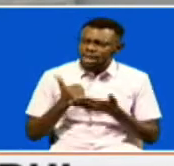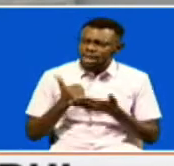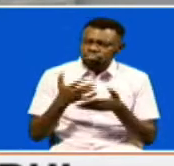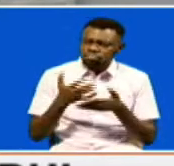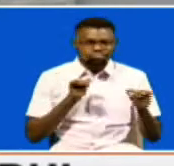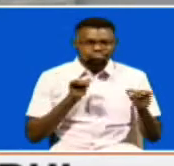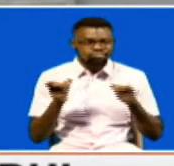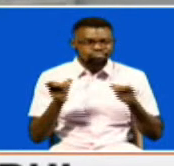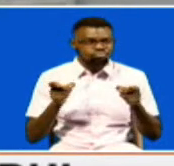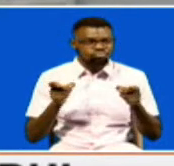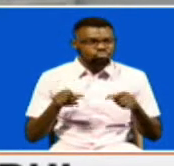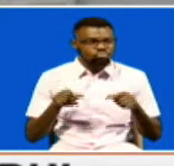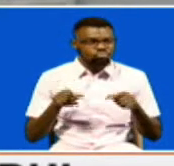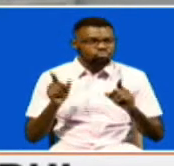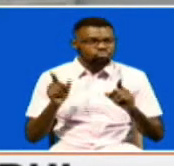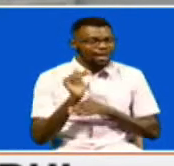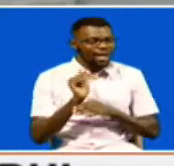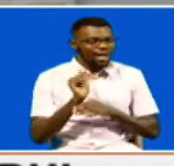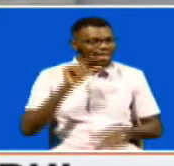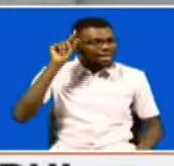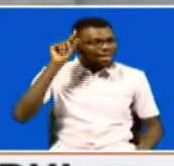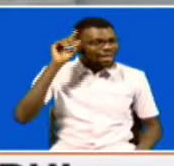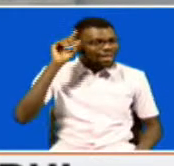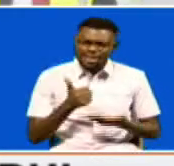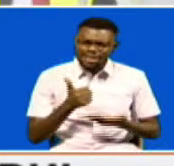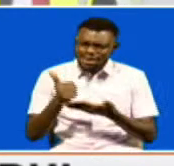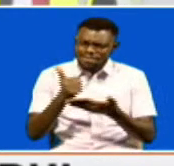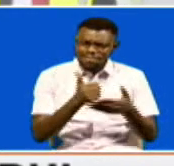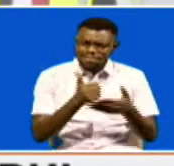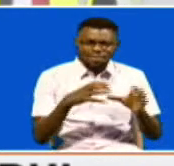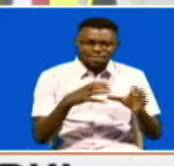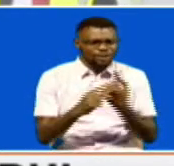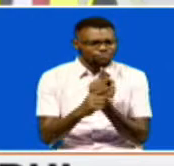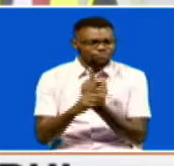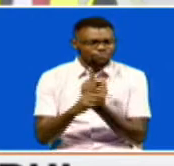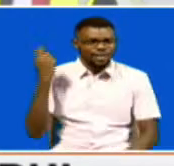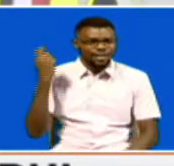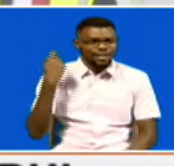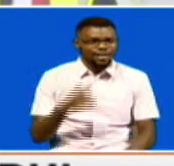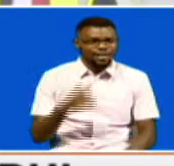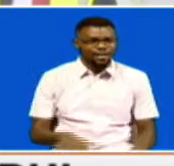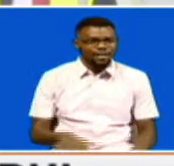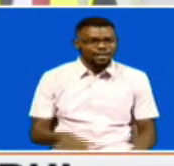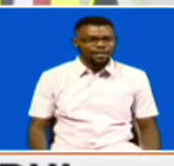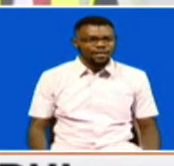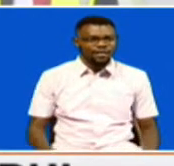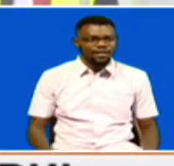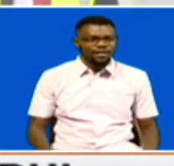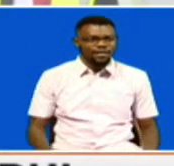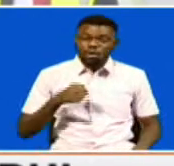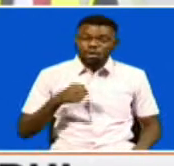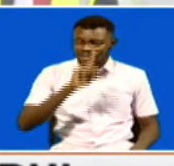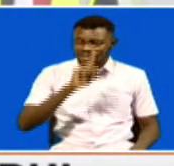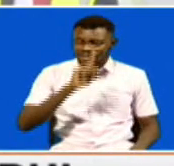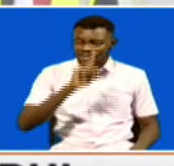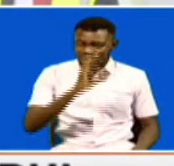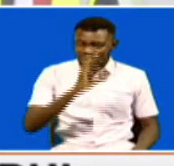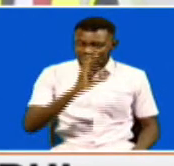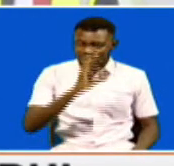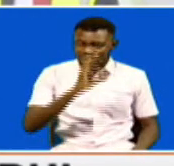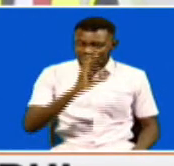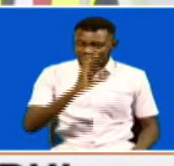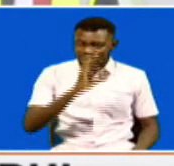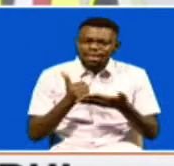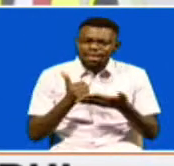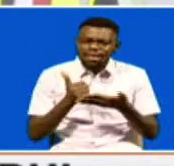wito wa serikali kuendelea kusaidia kampuni za Kenya. As Social, we are keen and committed to lowering the cost of living